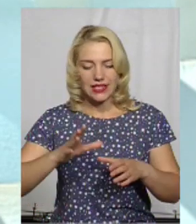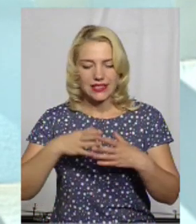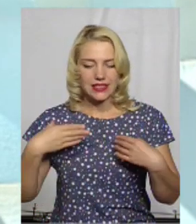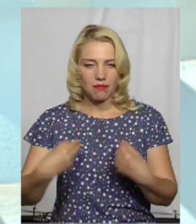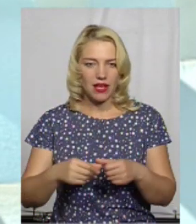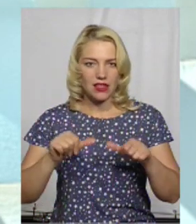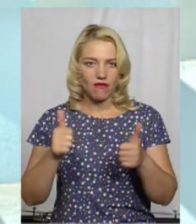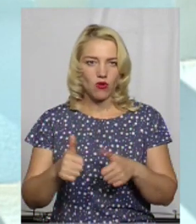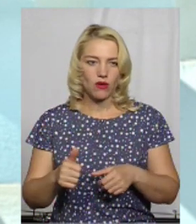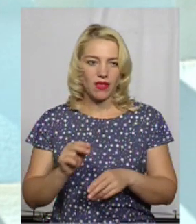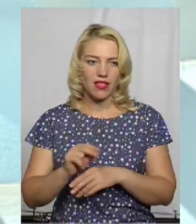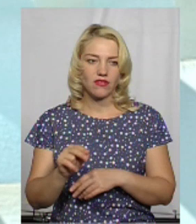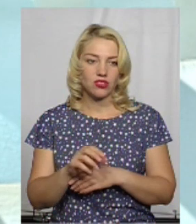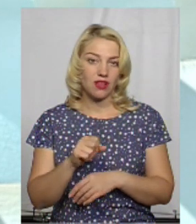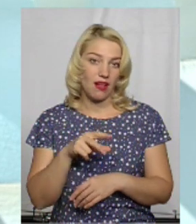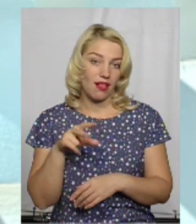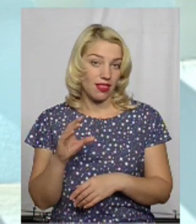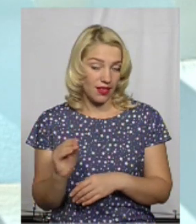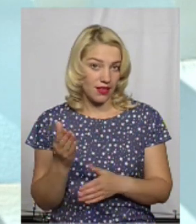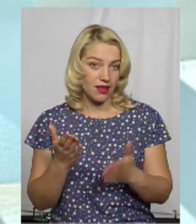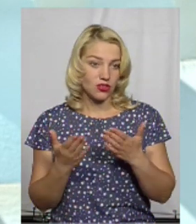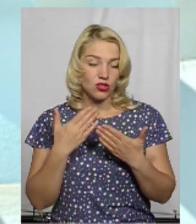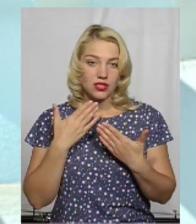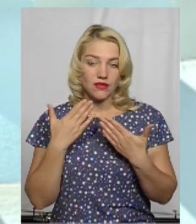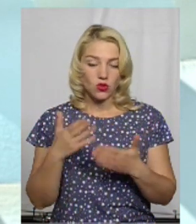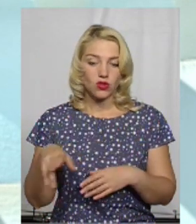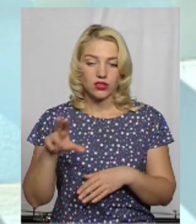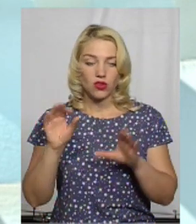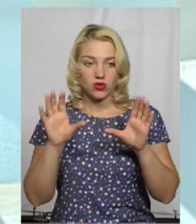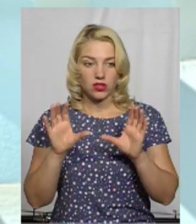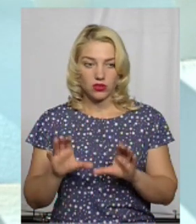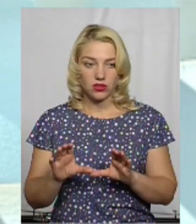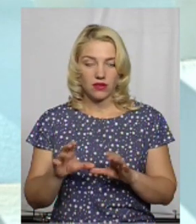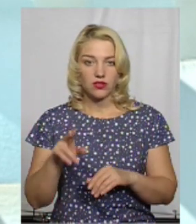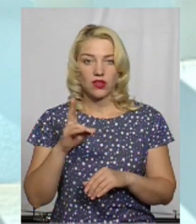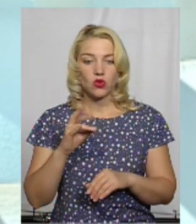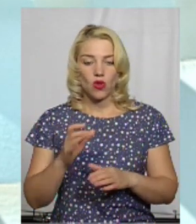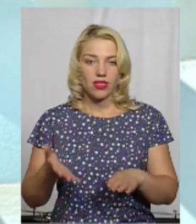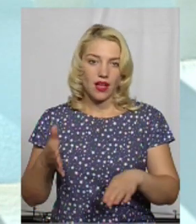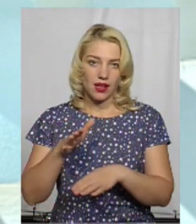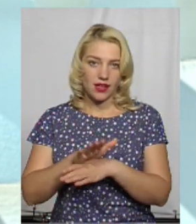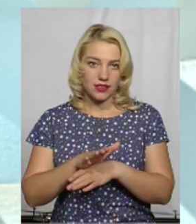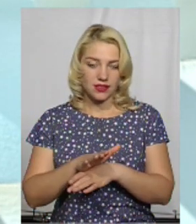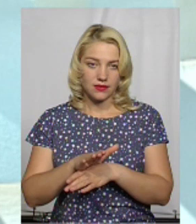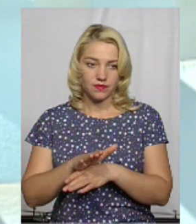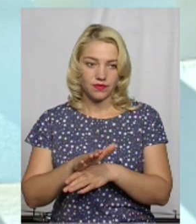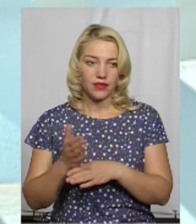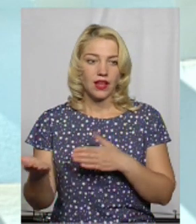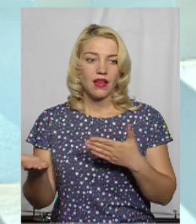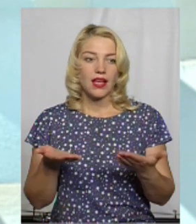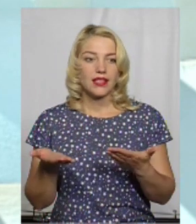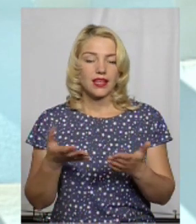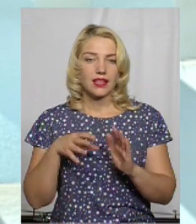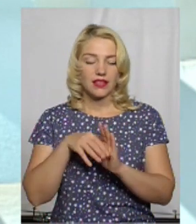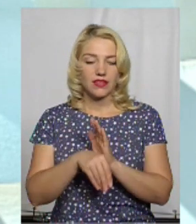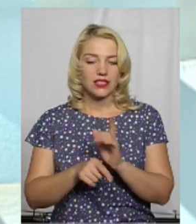навчання. Але якщо звернутися до законодавства, то виходить, що наказ, який би